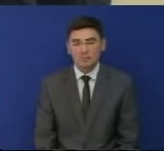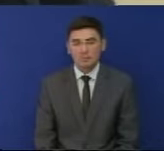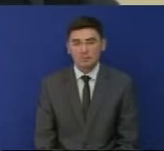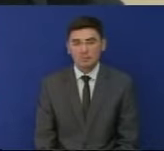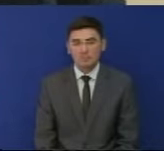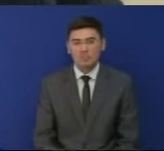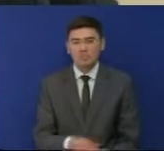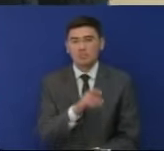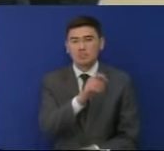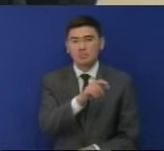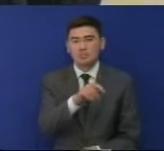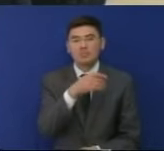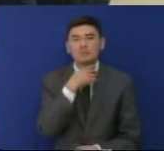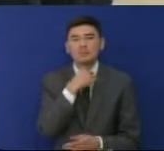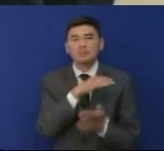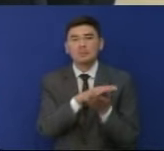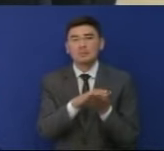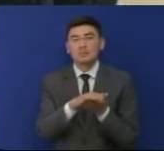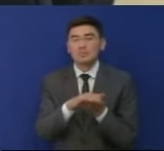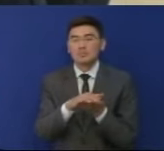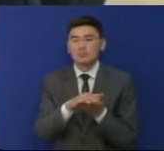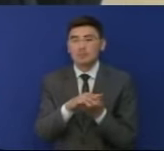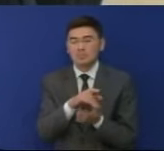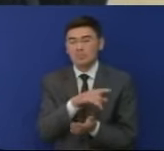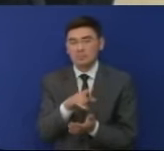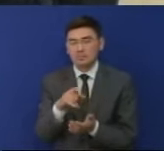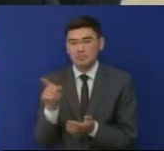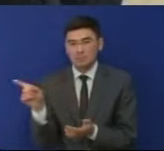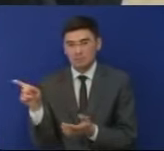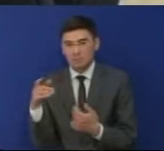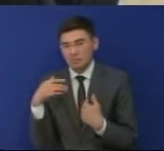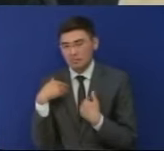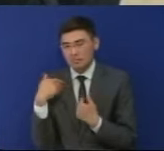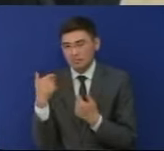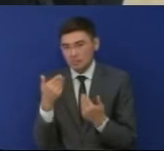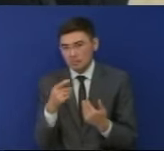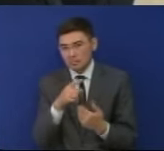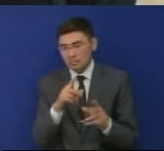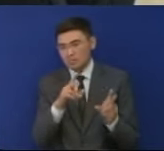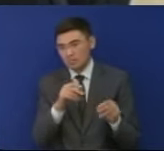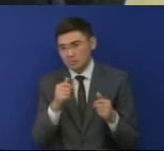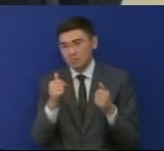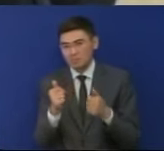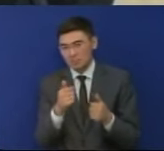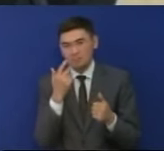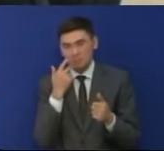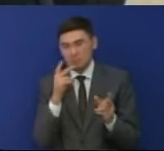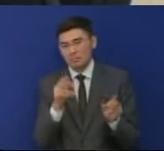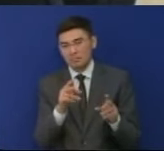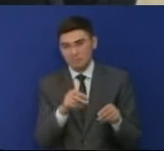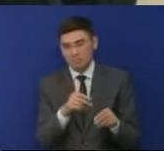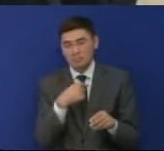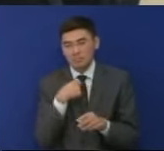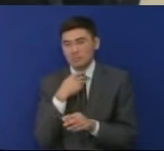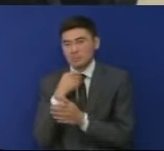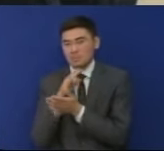Поздравляю всех семичан с замечательным днем города. Желаю всем здоровья, счастья, успехов во всем. Я сама